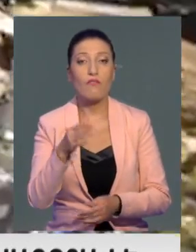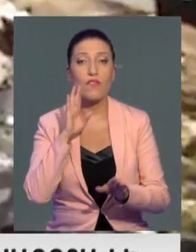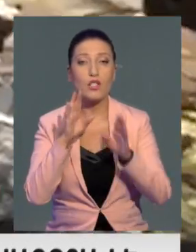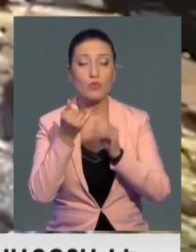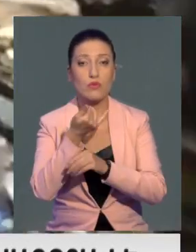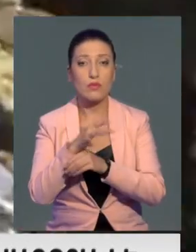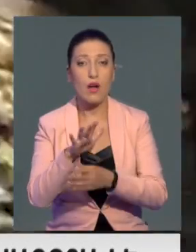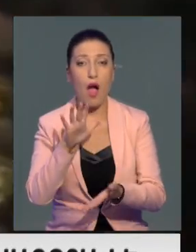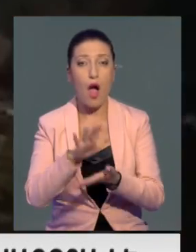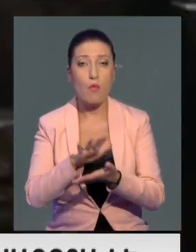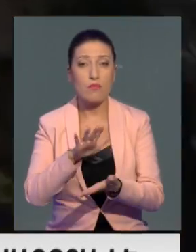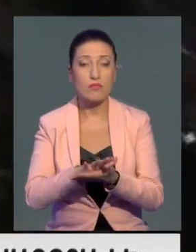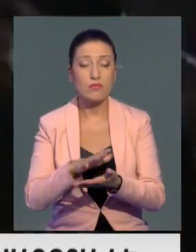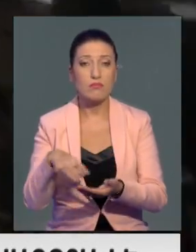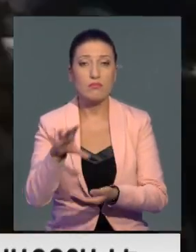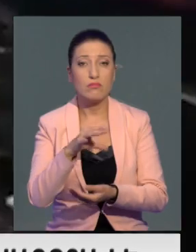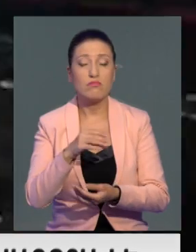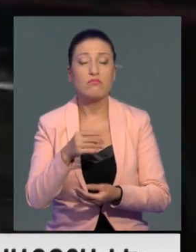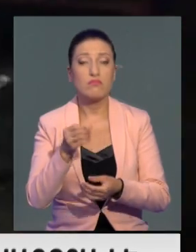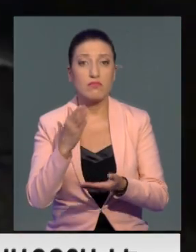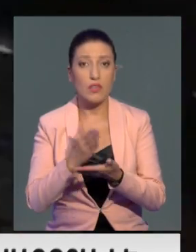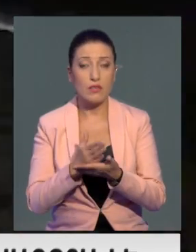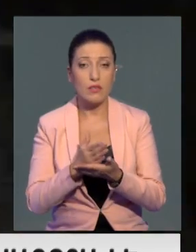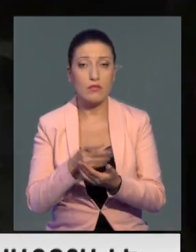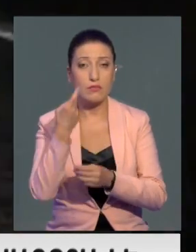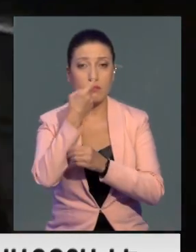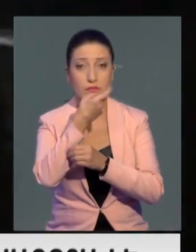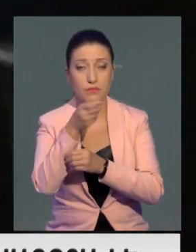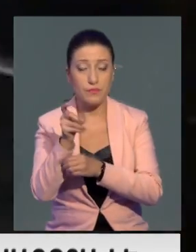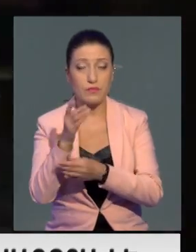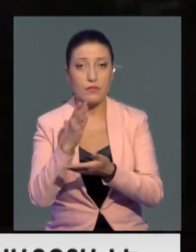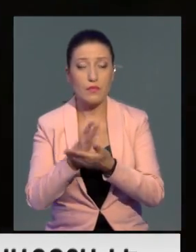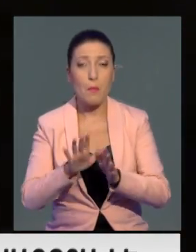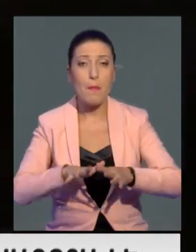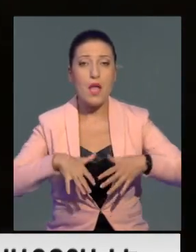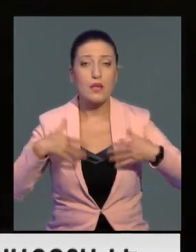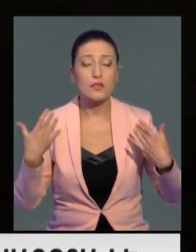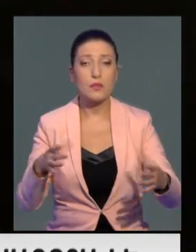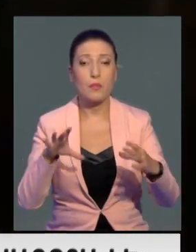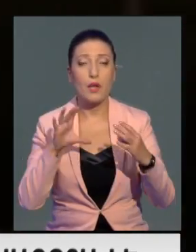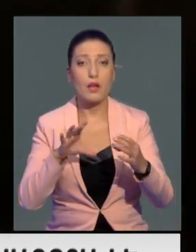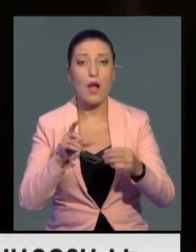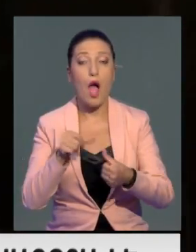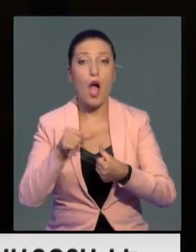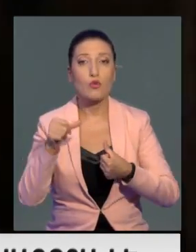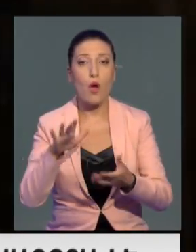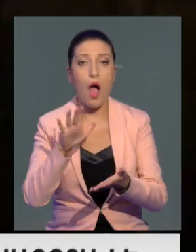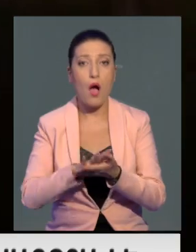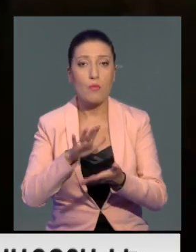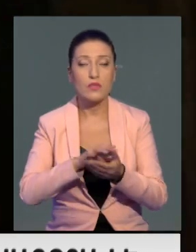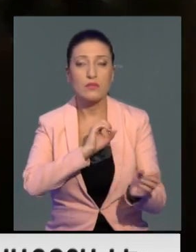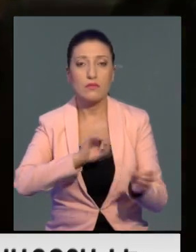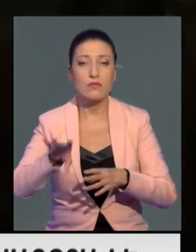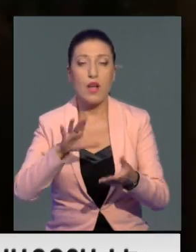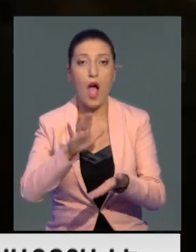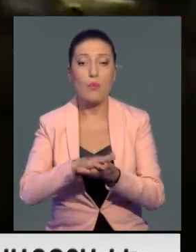թե աղբահանության ոլորտում սաբոտաժ կա։ Հրապարակել է կադրեր, որտեղ մեծ բեռնատարը հատուկ աղբ է թափում աղբամանների մոտ։ Սարգսյանը